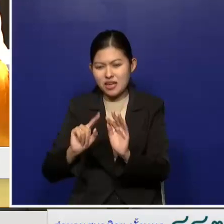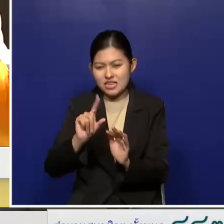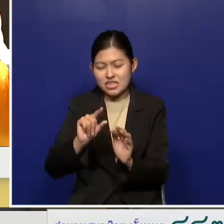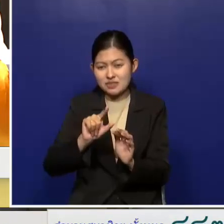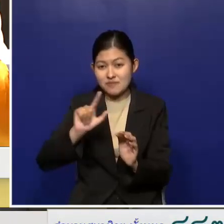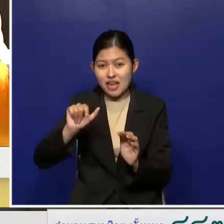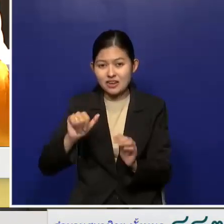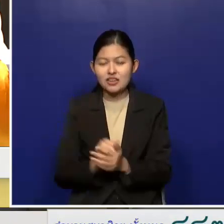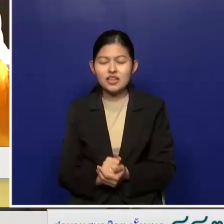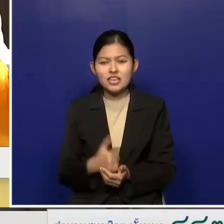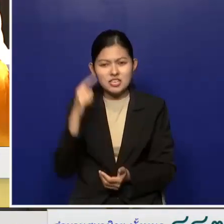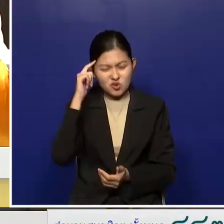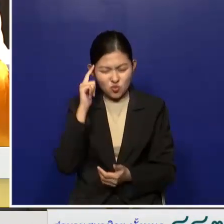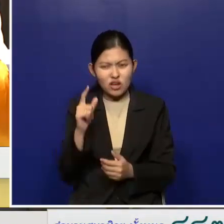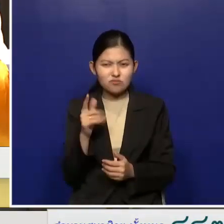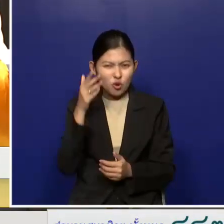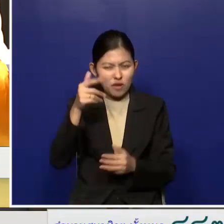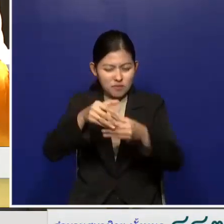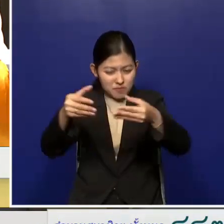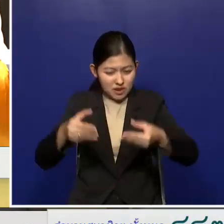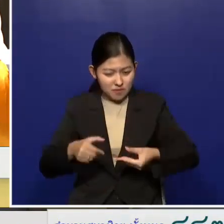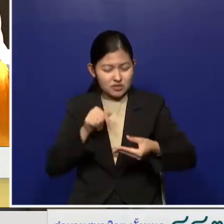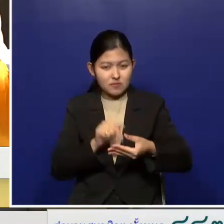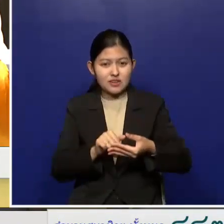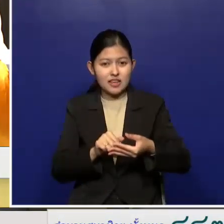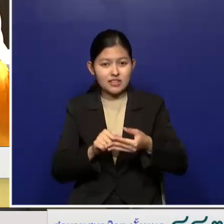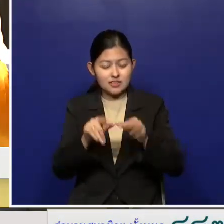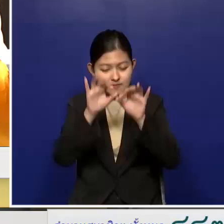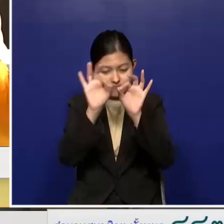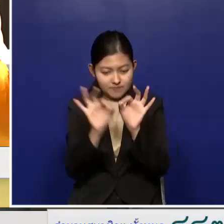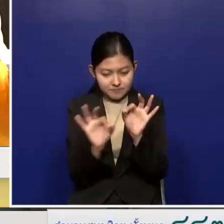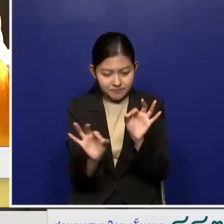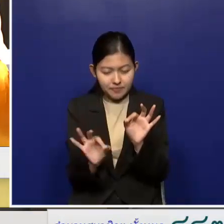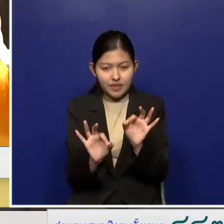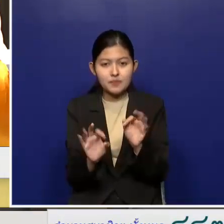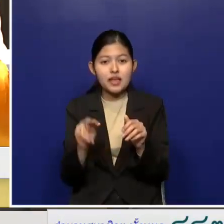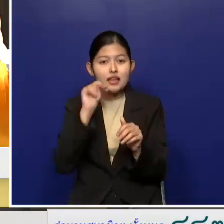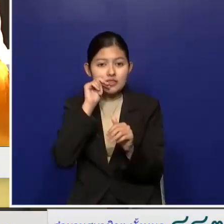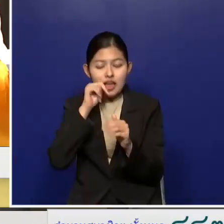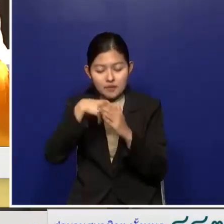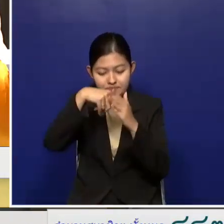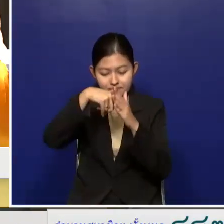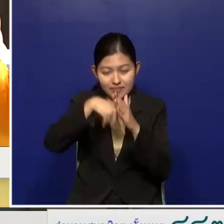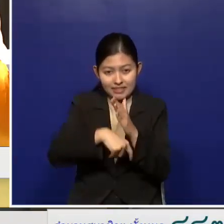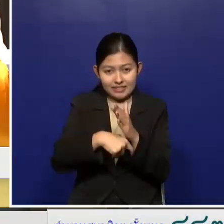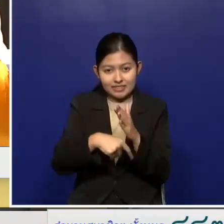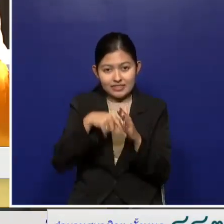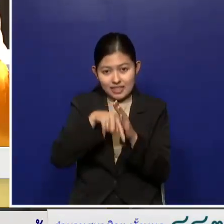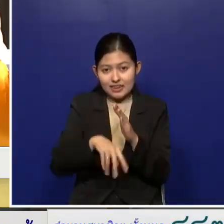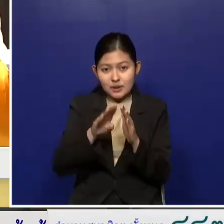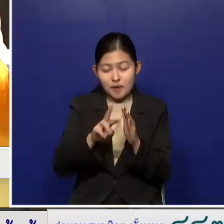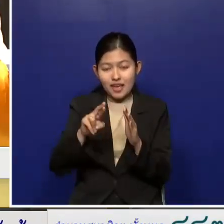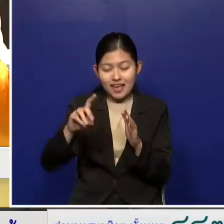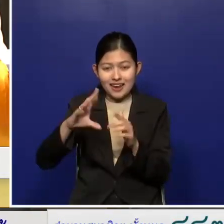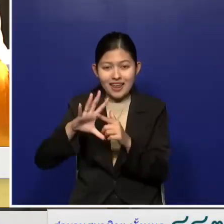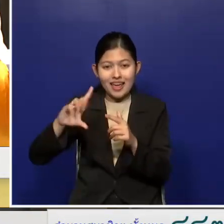ะว่าในรายงานฉบับนี้เนี่ยท่านก็เขียนว่าแหล่งน้ำใต้ดินนะคะมีศักยภาพมากแล้วก็ส